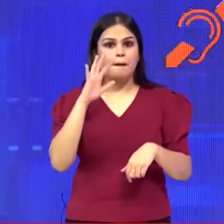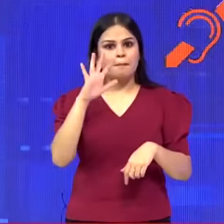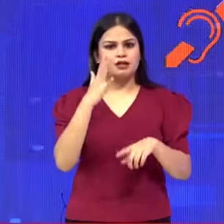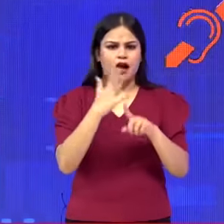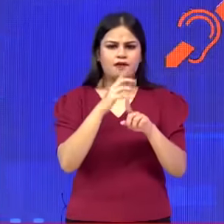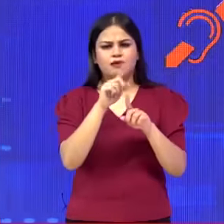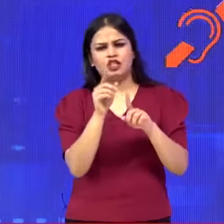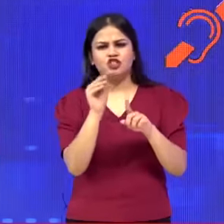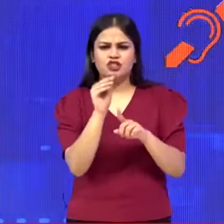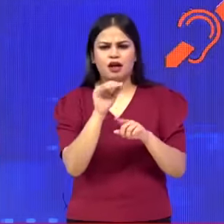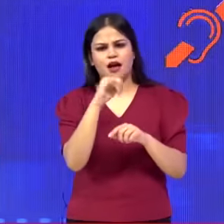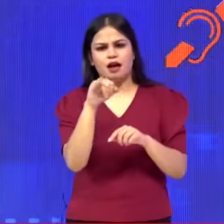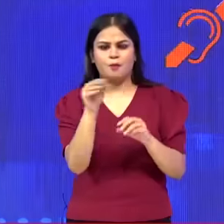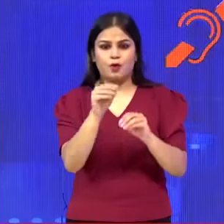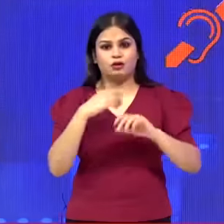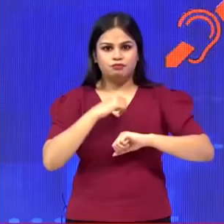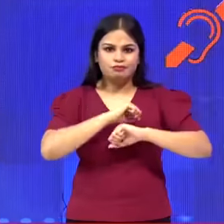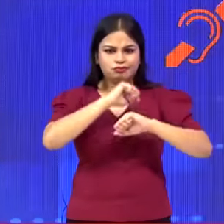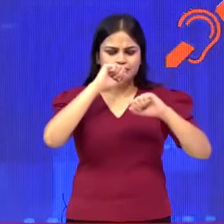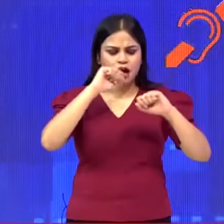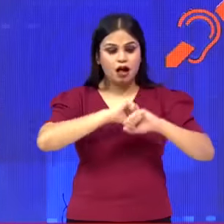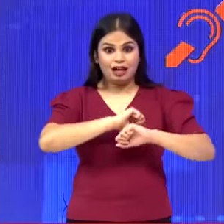5:30-6 बजे, फिर उठते मैं